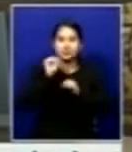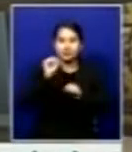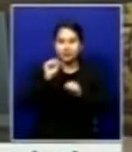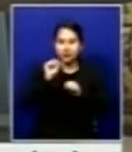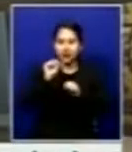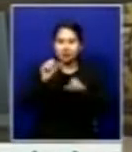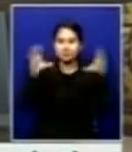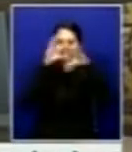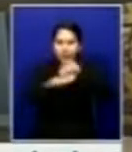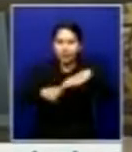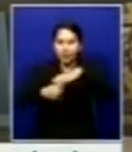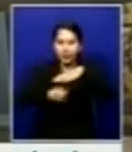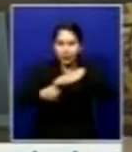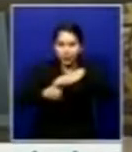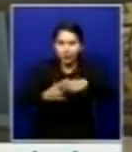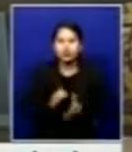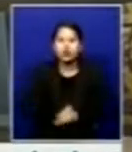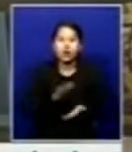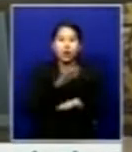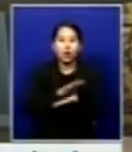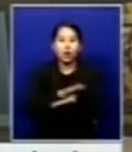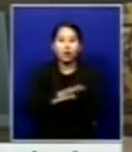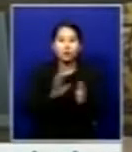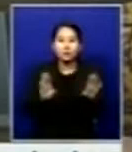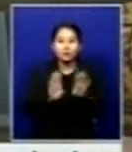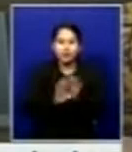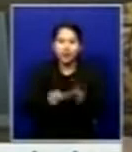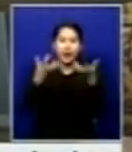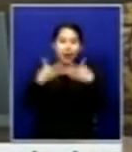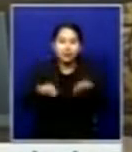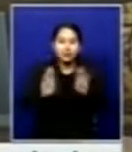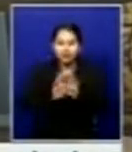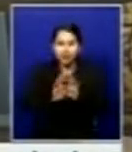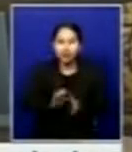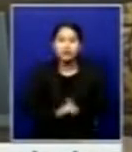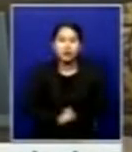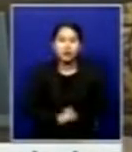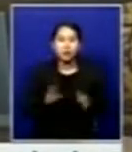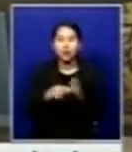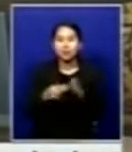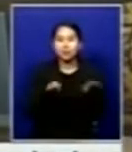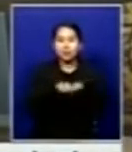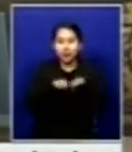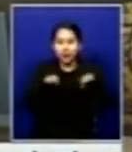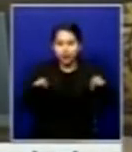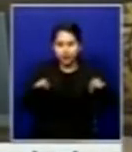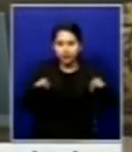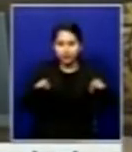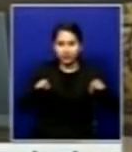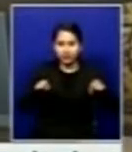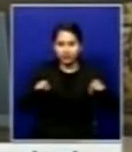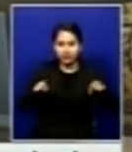วปิดโรงเรียนปิดสถานที่ต่างๆเนี่ยมันเป็นมาตรการที่เป็นการใช้ต้นทุน